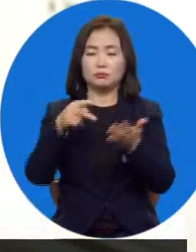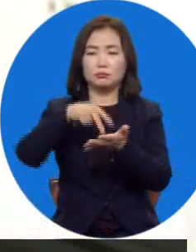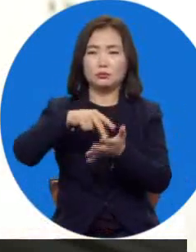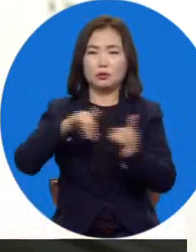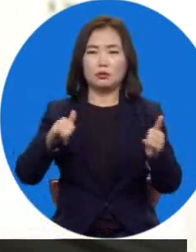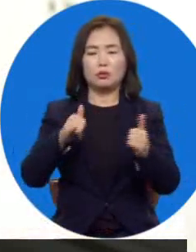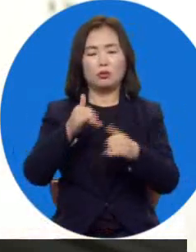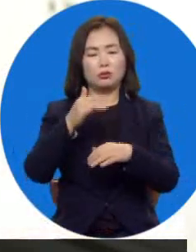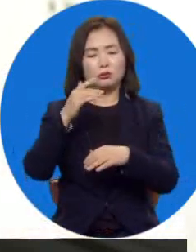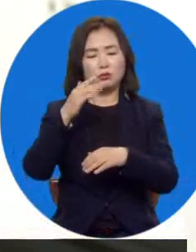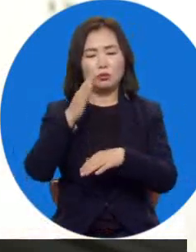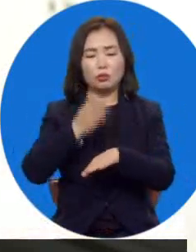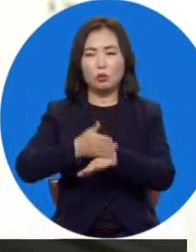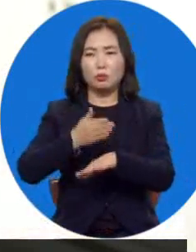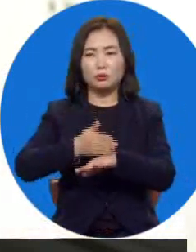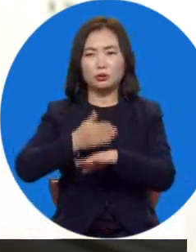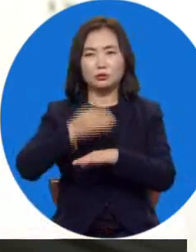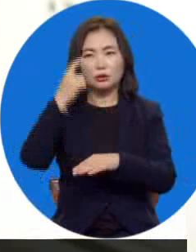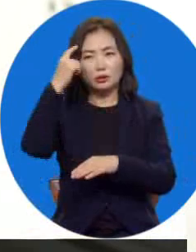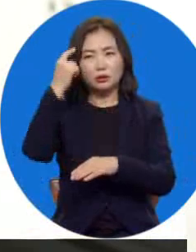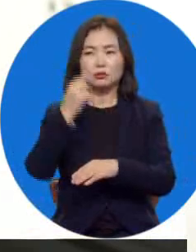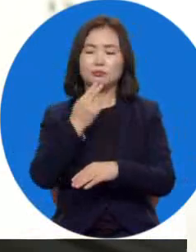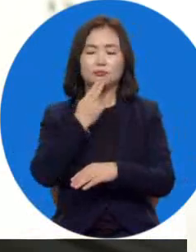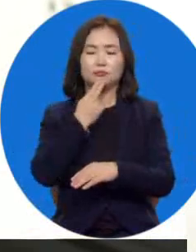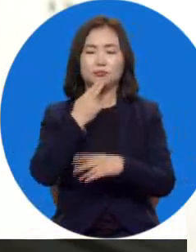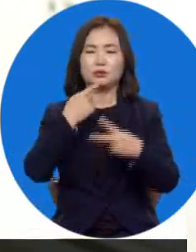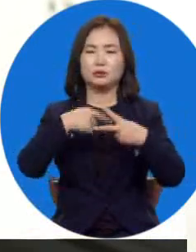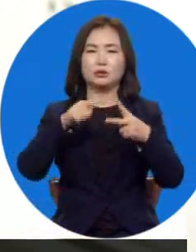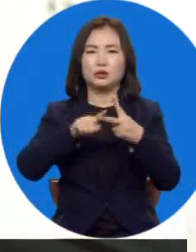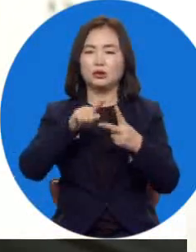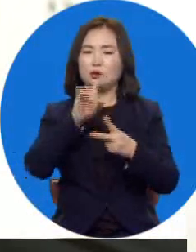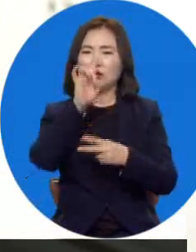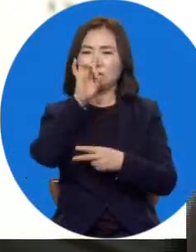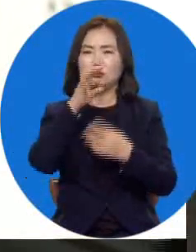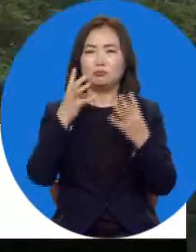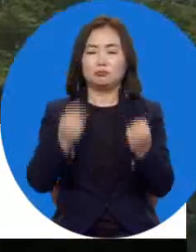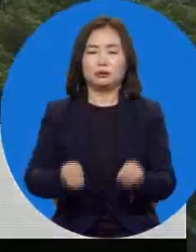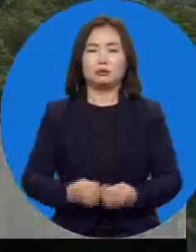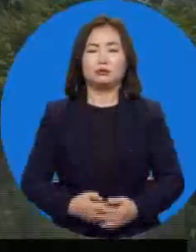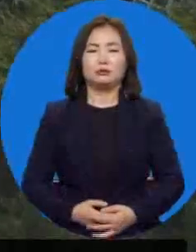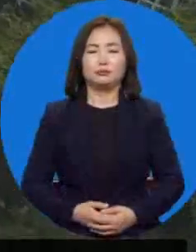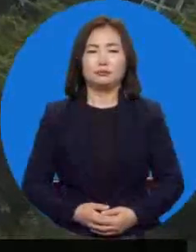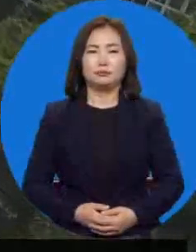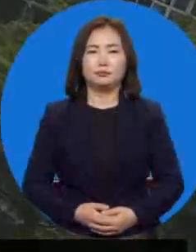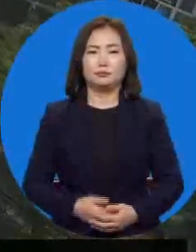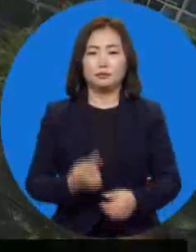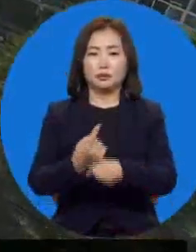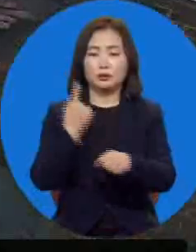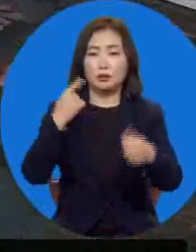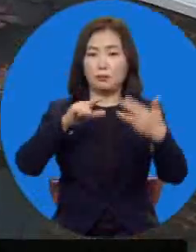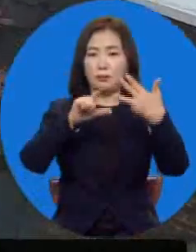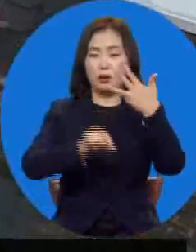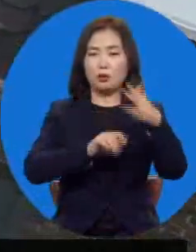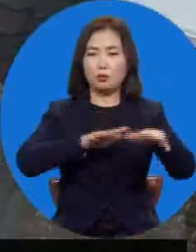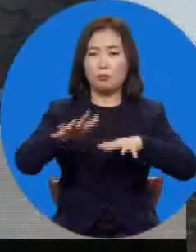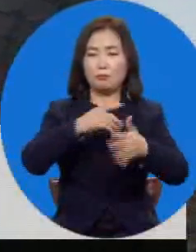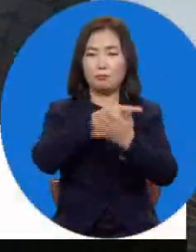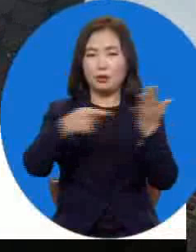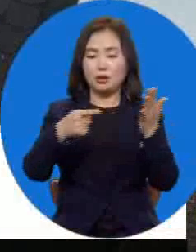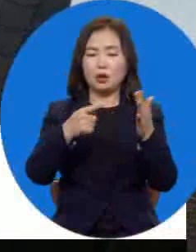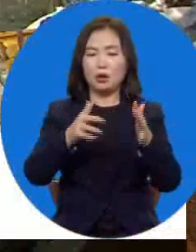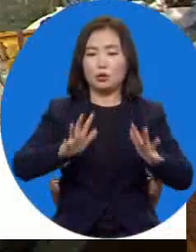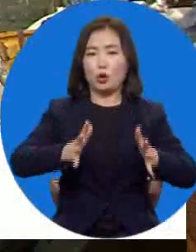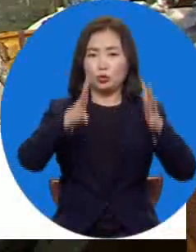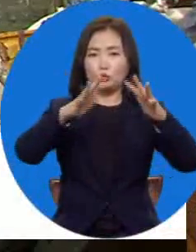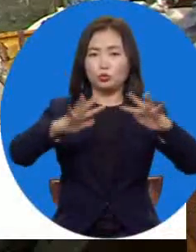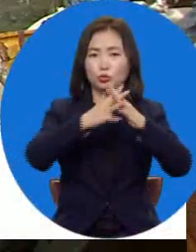입장에서는 전혀 그냥 고맙게 산단 들고 이해가 안가는 부분들이 많습니다 지난해 8월 지진피해 건축물